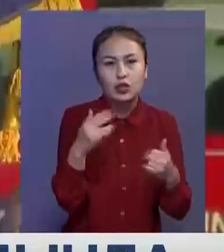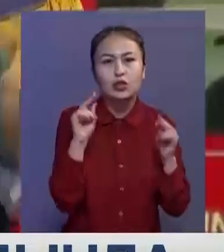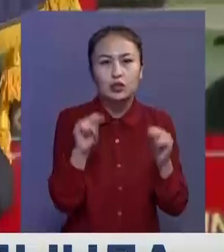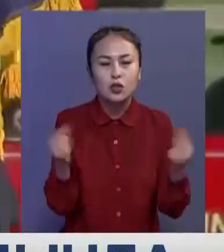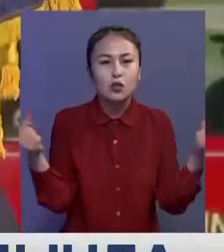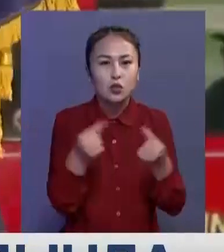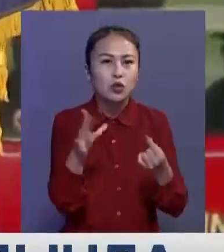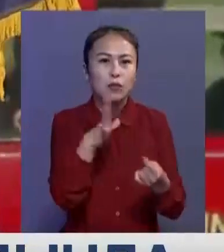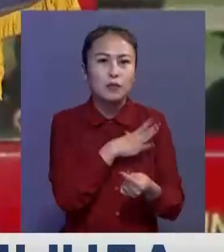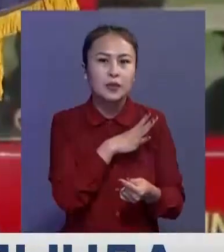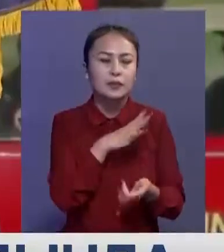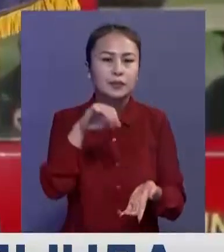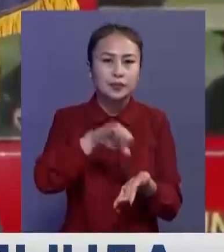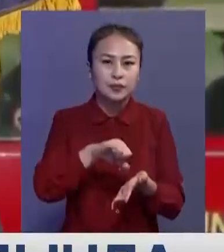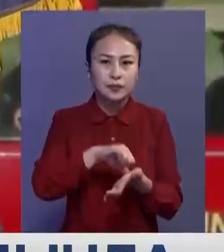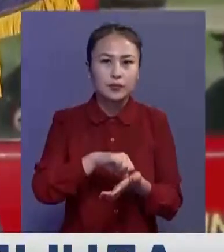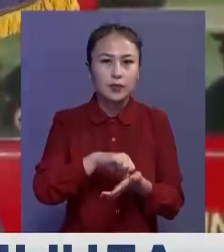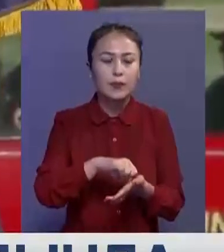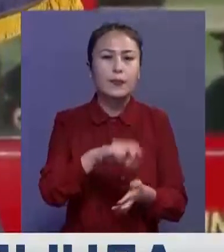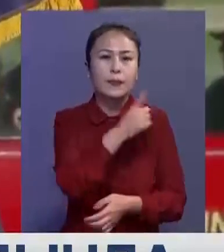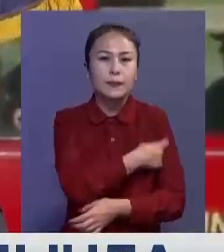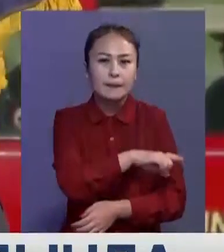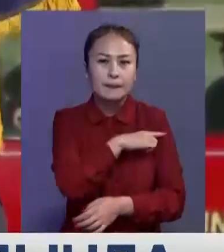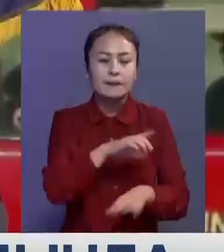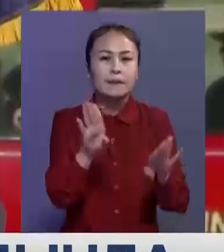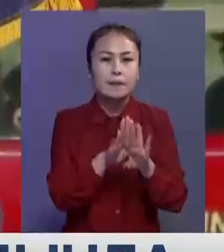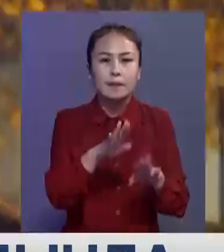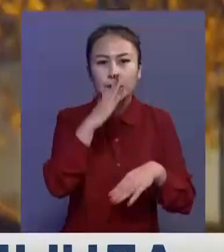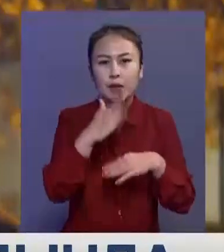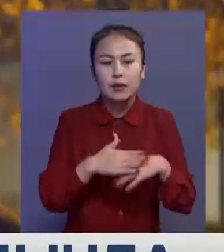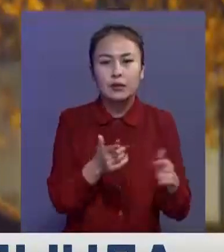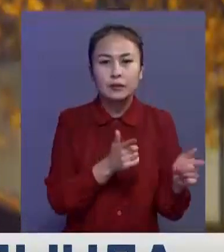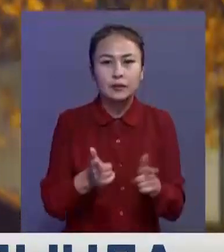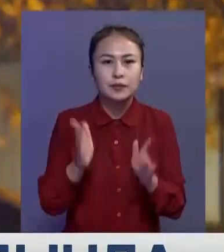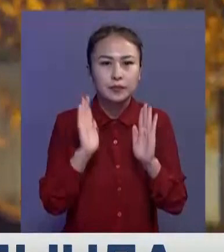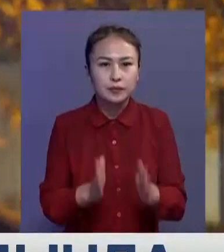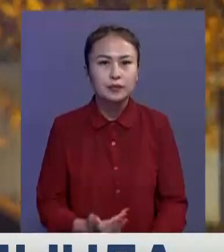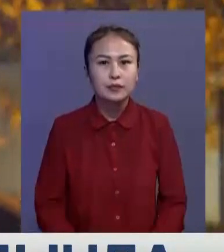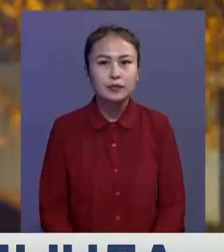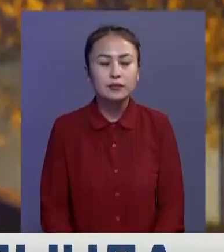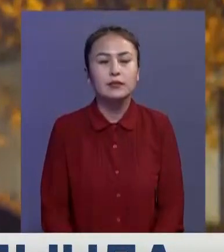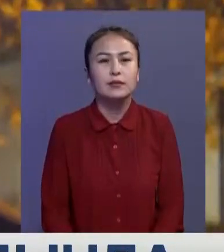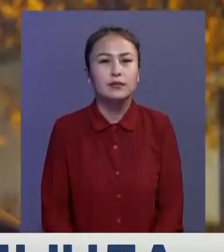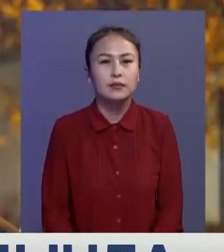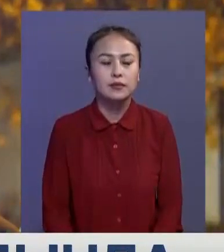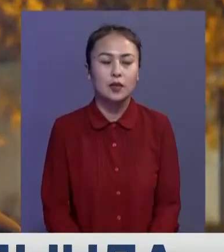Қазіргі президент Дональд Трамптың көмегімен вакцинада жақын арада дайын болады. Айта кету керек, ресми қорытындыны біз 3-ші қарашада,